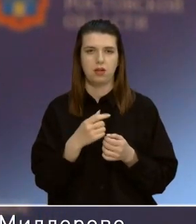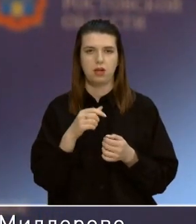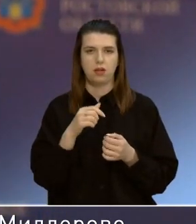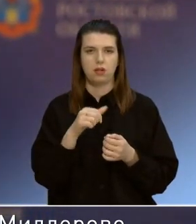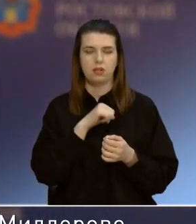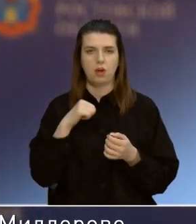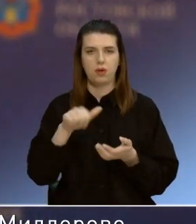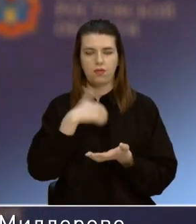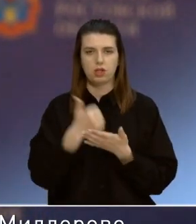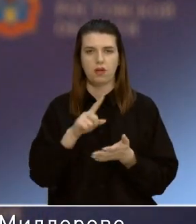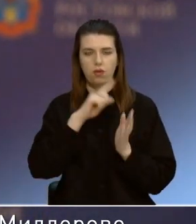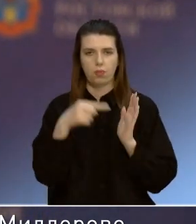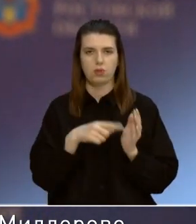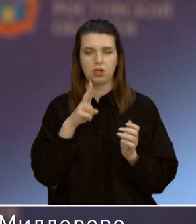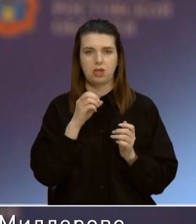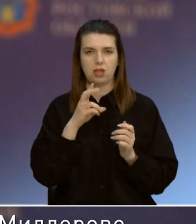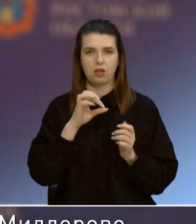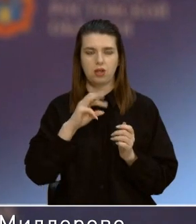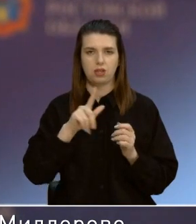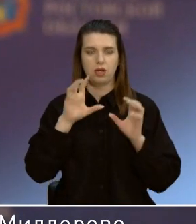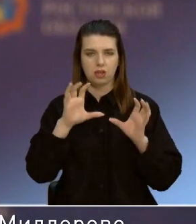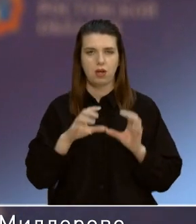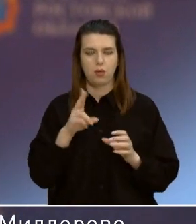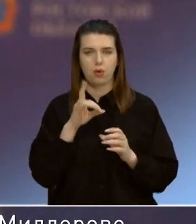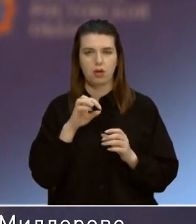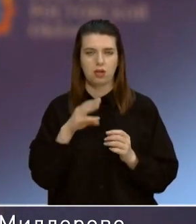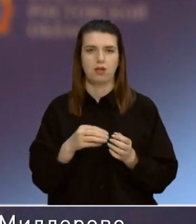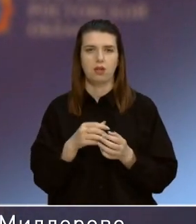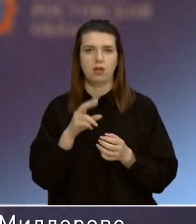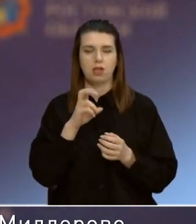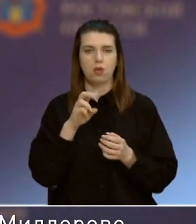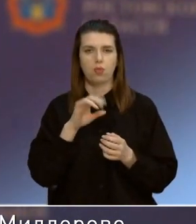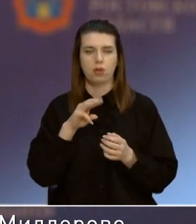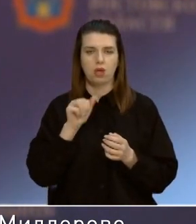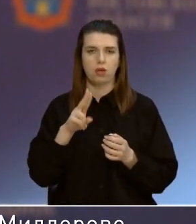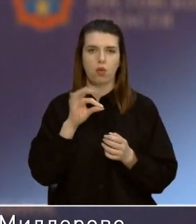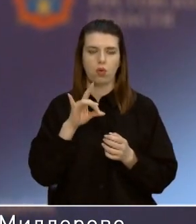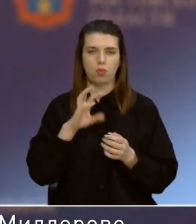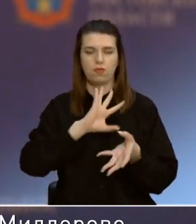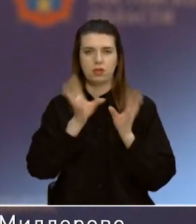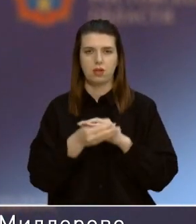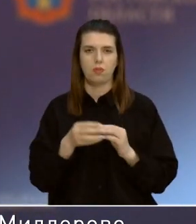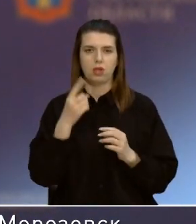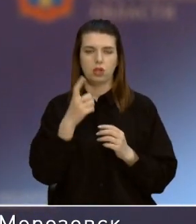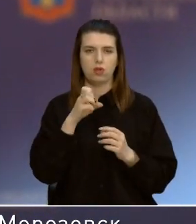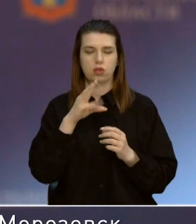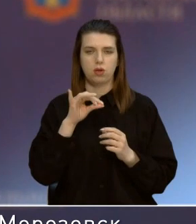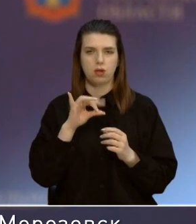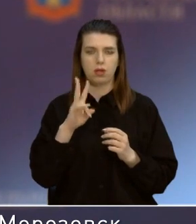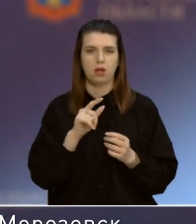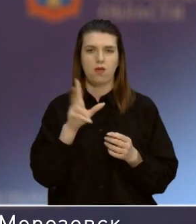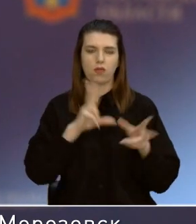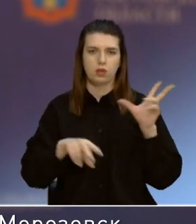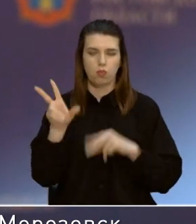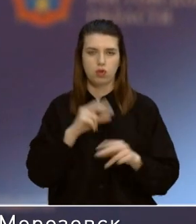из ключевых вопросов деятельности законодательного собрания и всего депутатского корпуса в целом. С одной стороны,